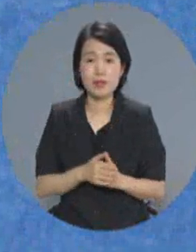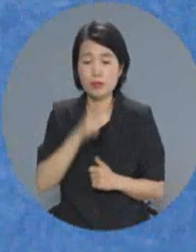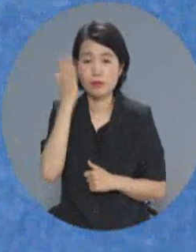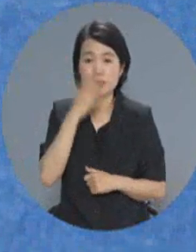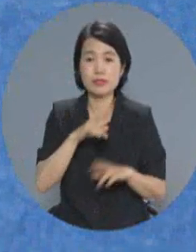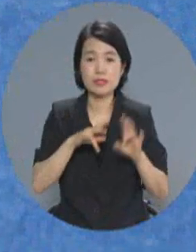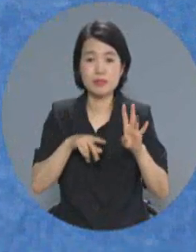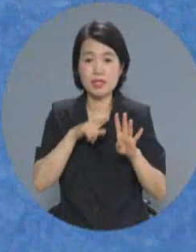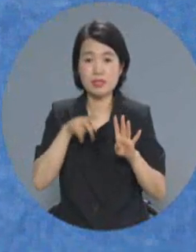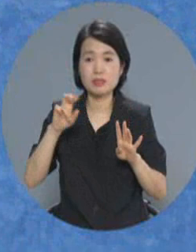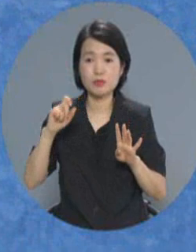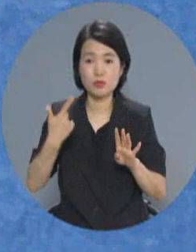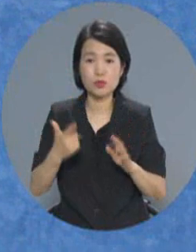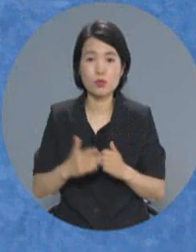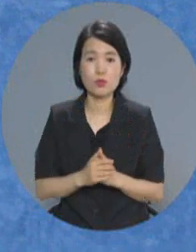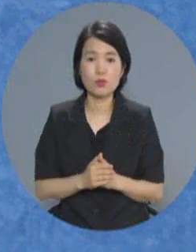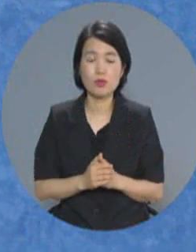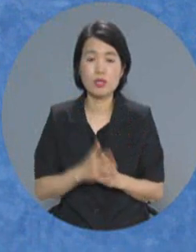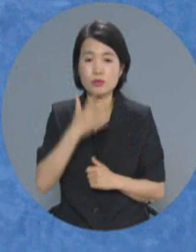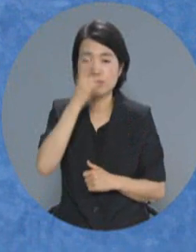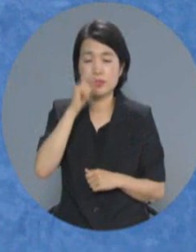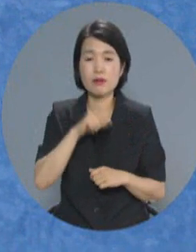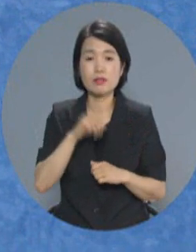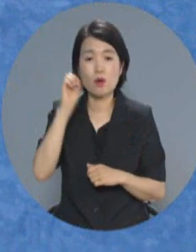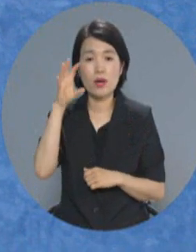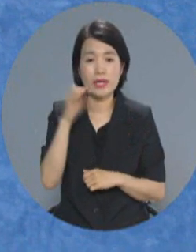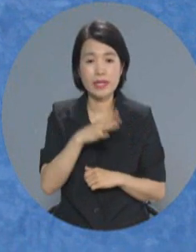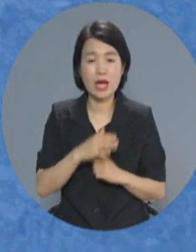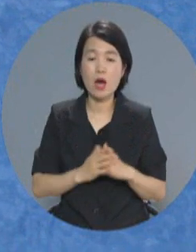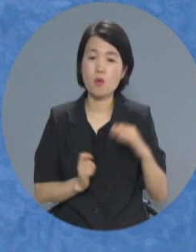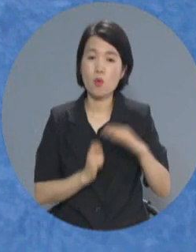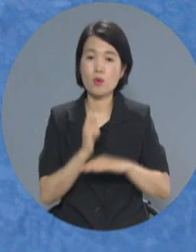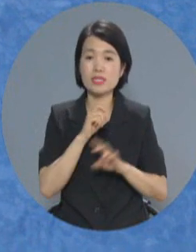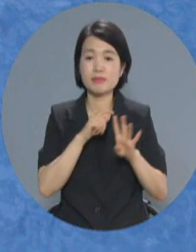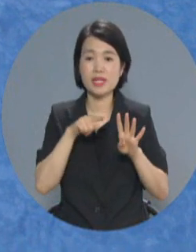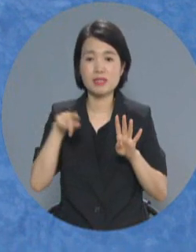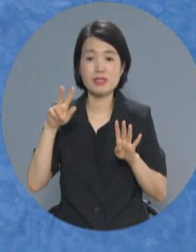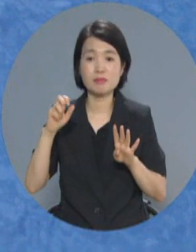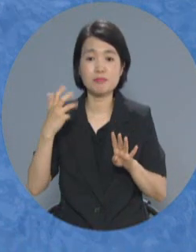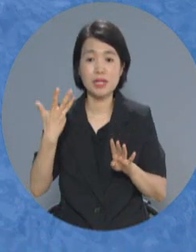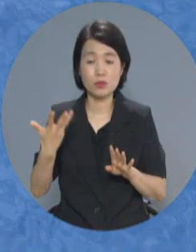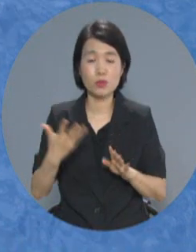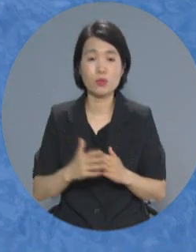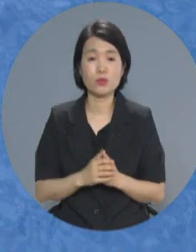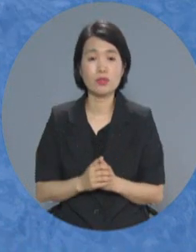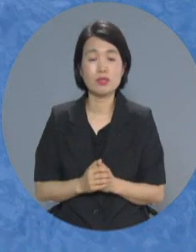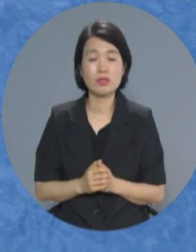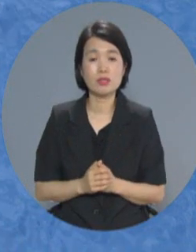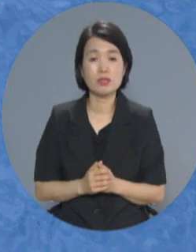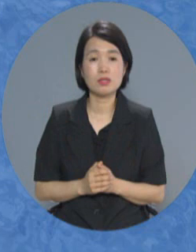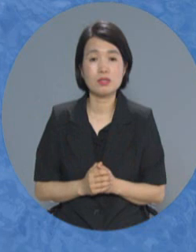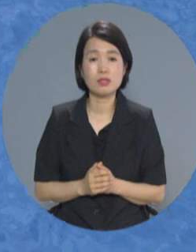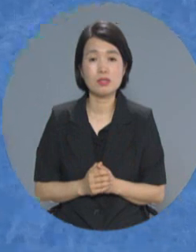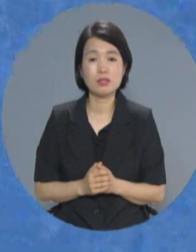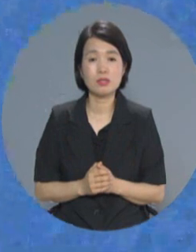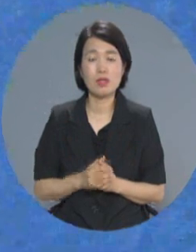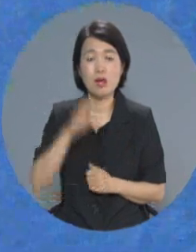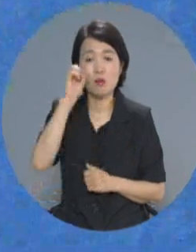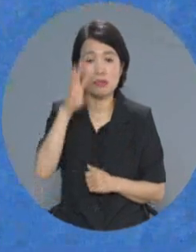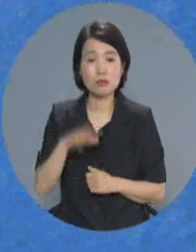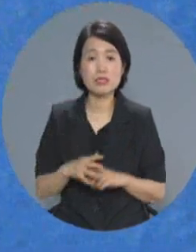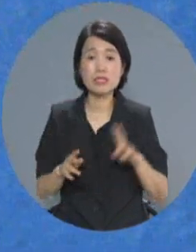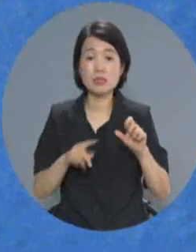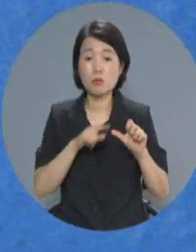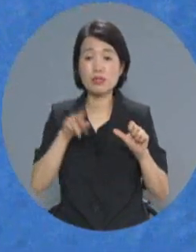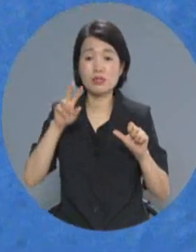여수가 24에서 26도 순천과 광양 공은 24에서 28도로 예상됩니다 또 광주는